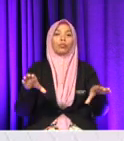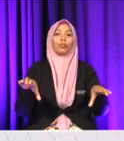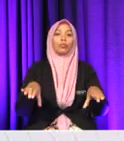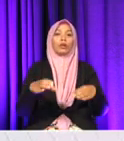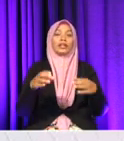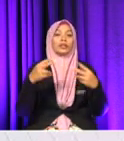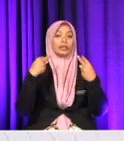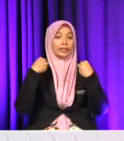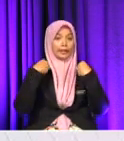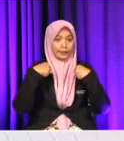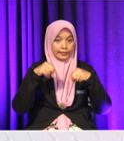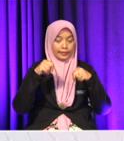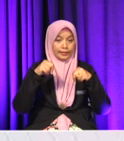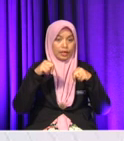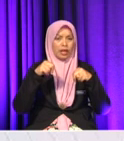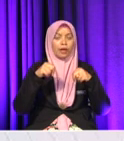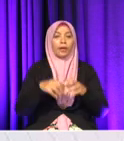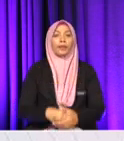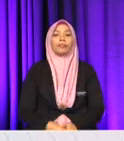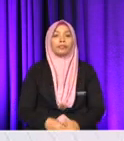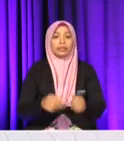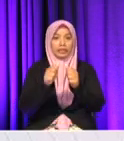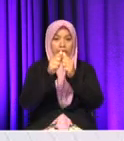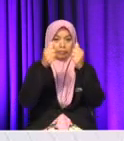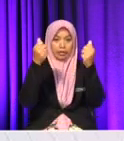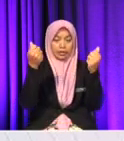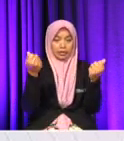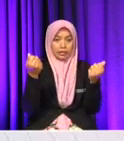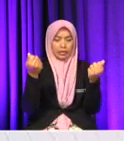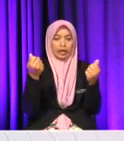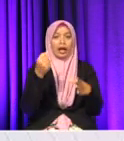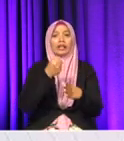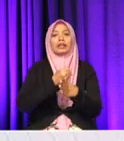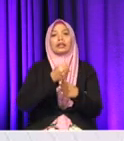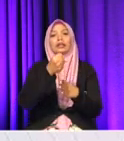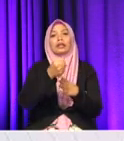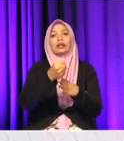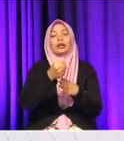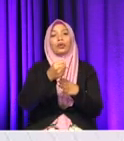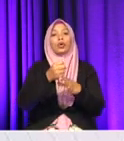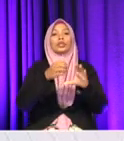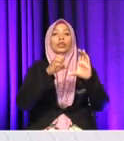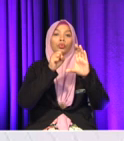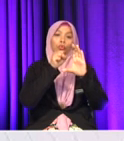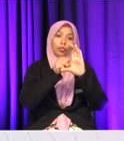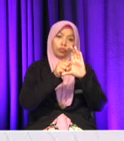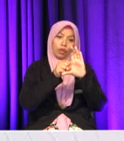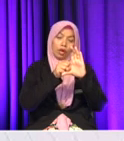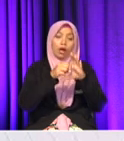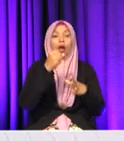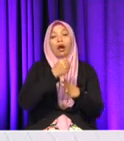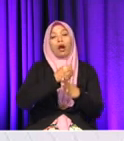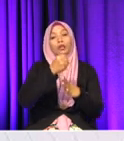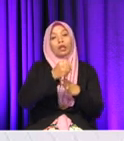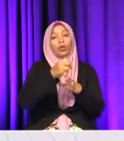kita menggunakan eee ketika kita ambil Ilham daripada korupsi ataupun daripada sofa ini adalah subjek matic